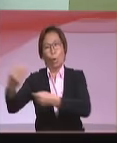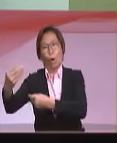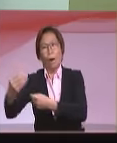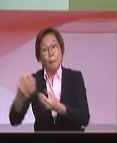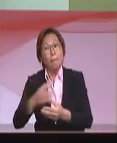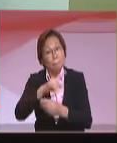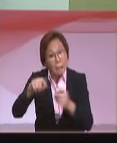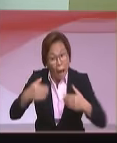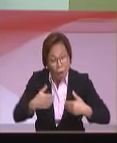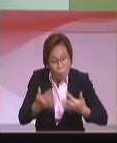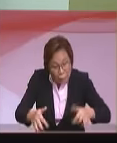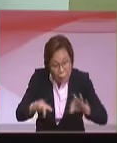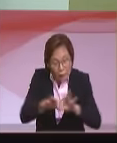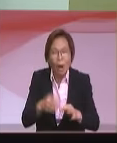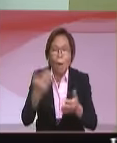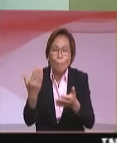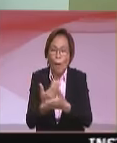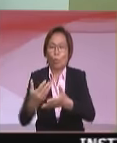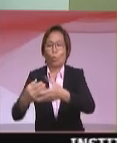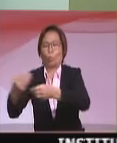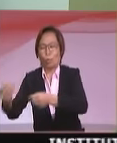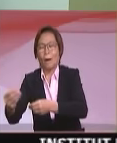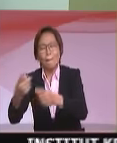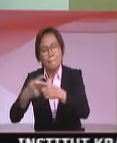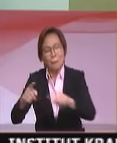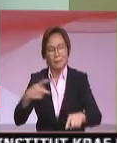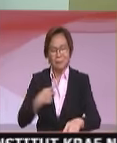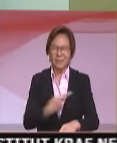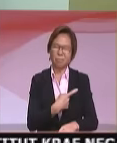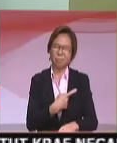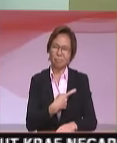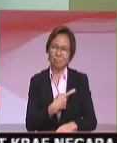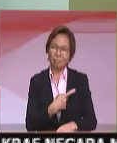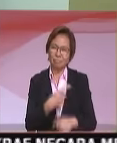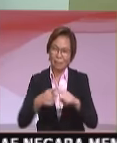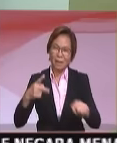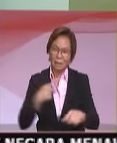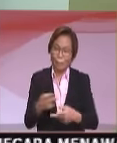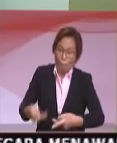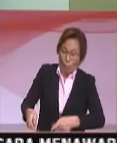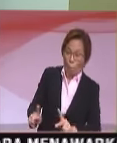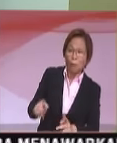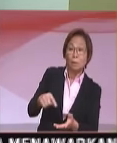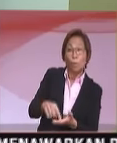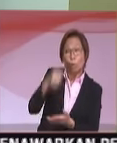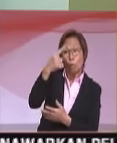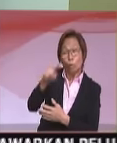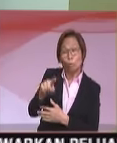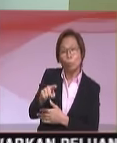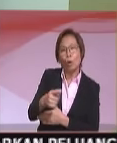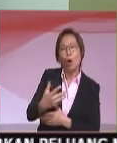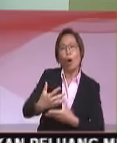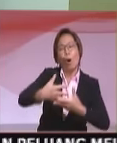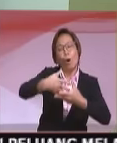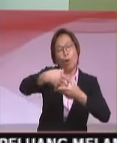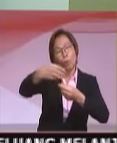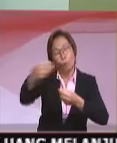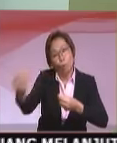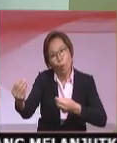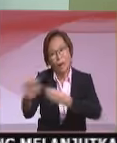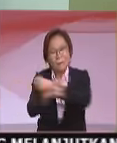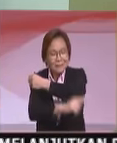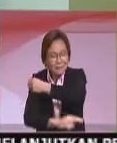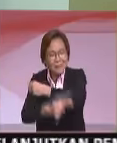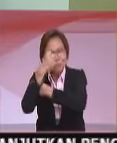perlu. Tetapi kami juga ambil sedikit peluang ini untuk kami keluar